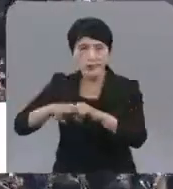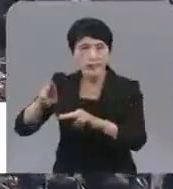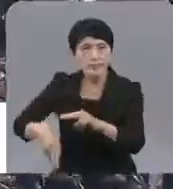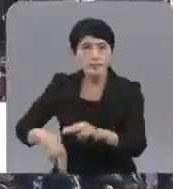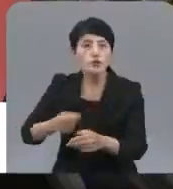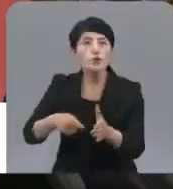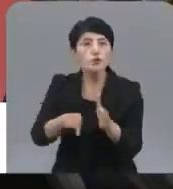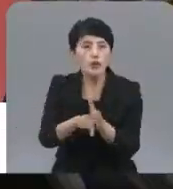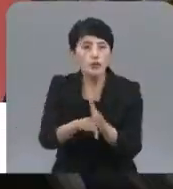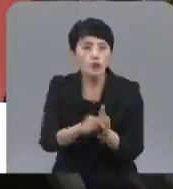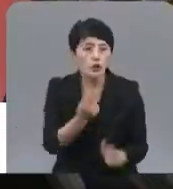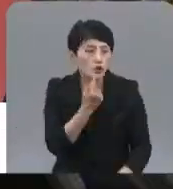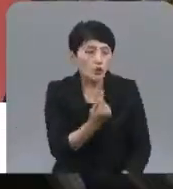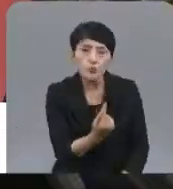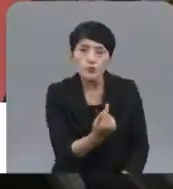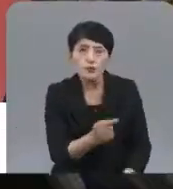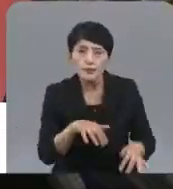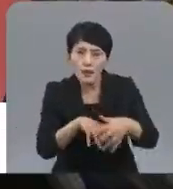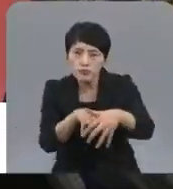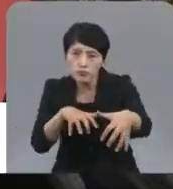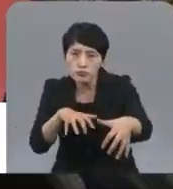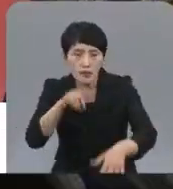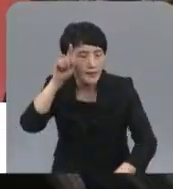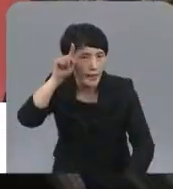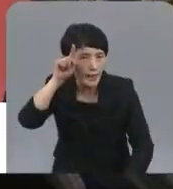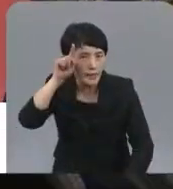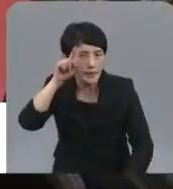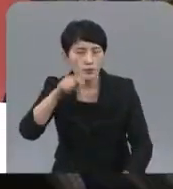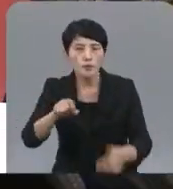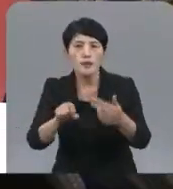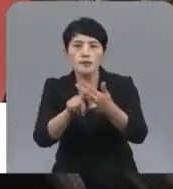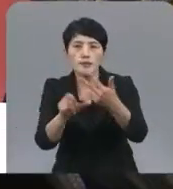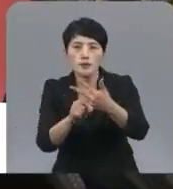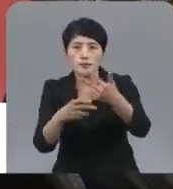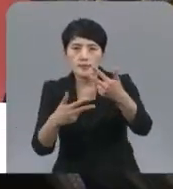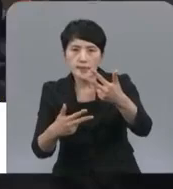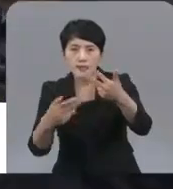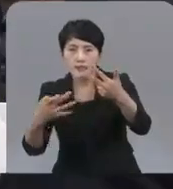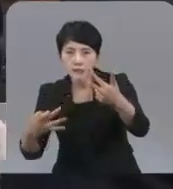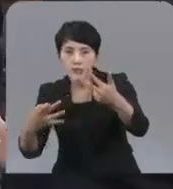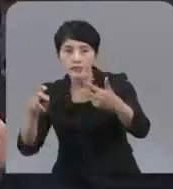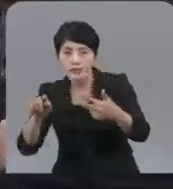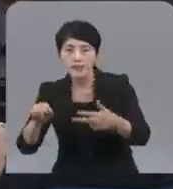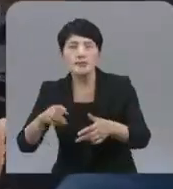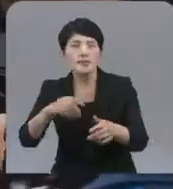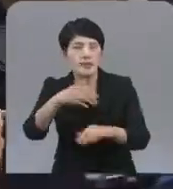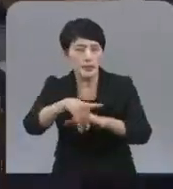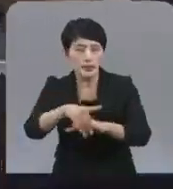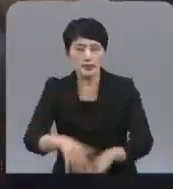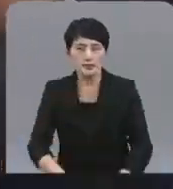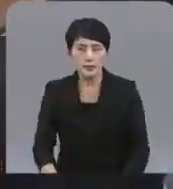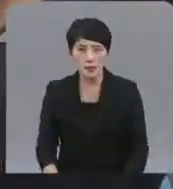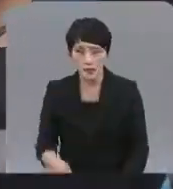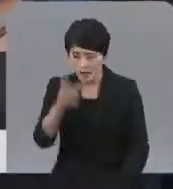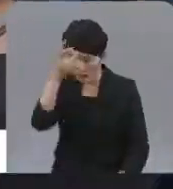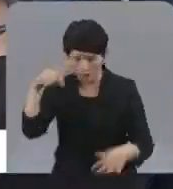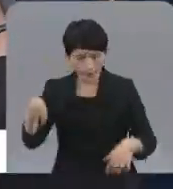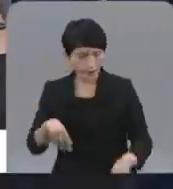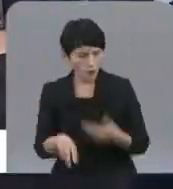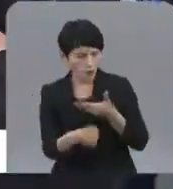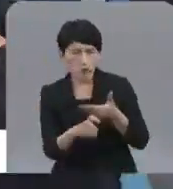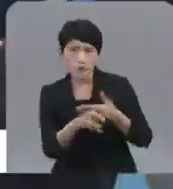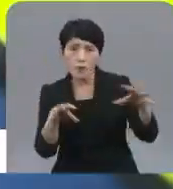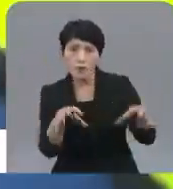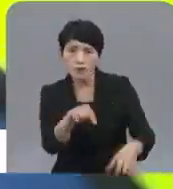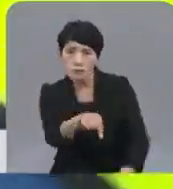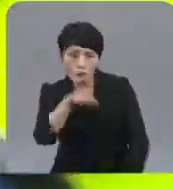днями в частности профсоюз компании Hyundai Motor будет бастовая 12 июля вместе с корейской профсоюзом